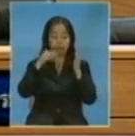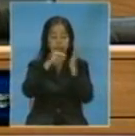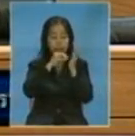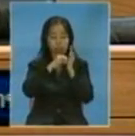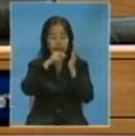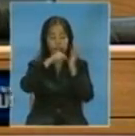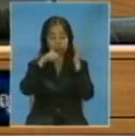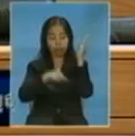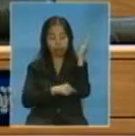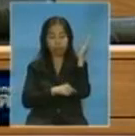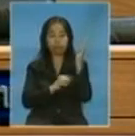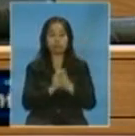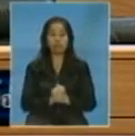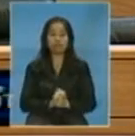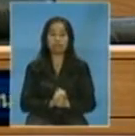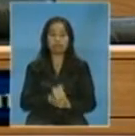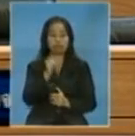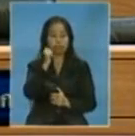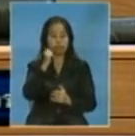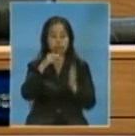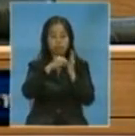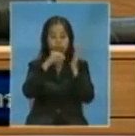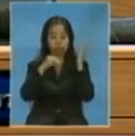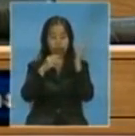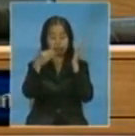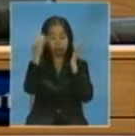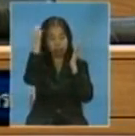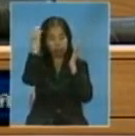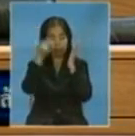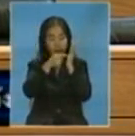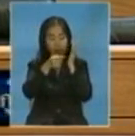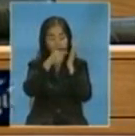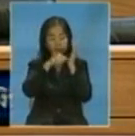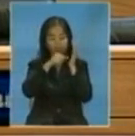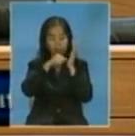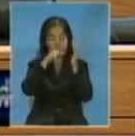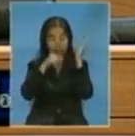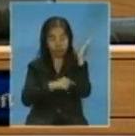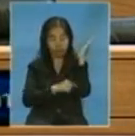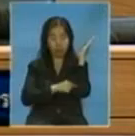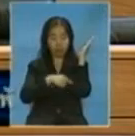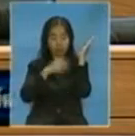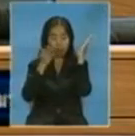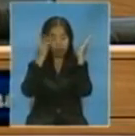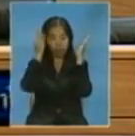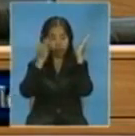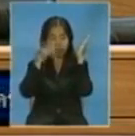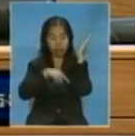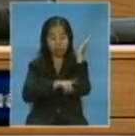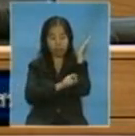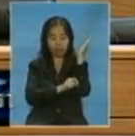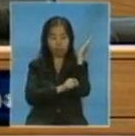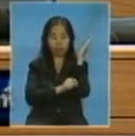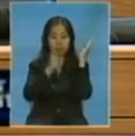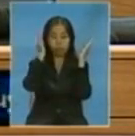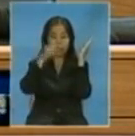ไอ้อย่างนี้ยิ่งดีใหญ่ครับทะลุจากลาวมาหนองคายมากรุงเทพไปประดังเบซาเข้ามาเลเซียไปสิงคโปร์วันข้างหน้า